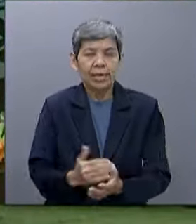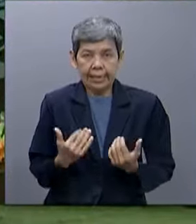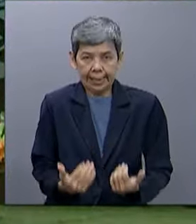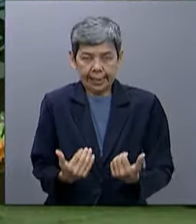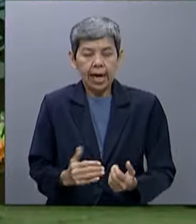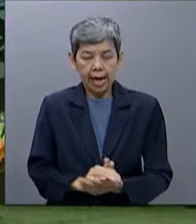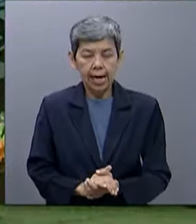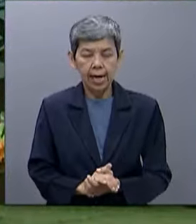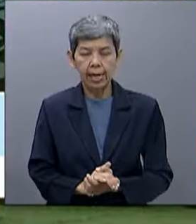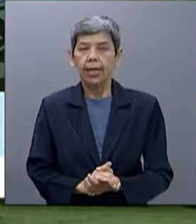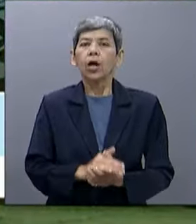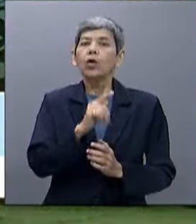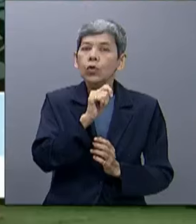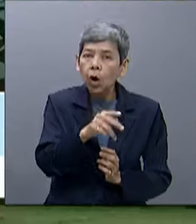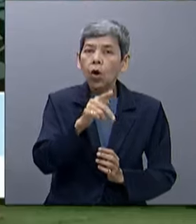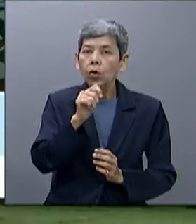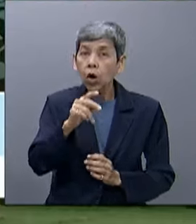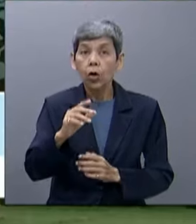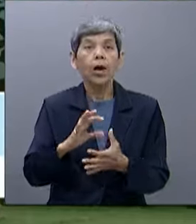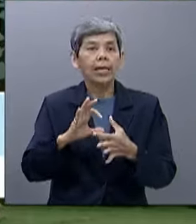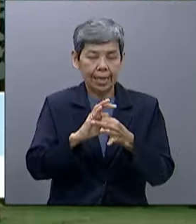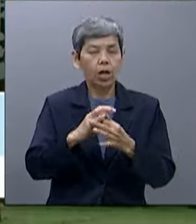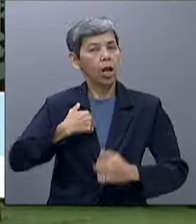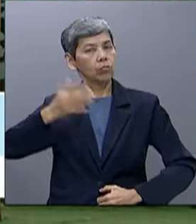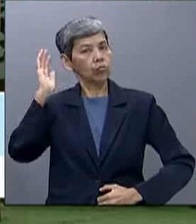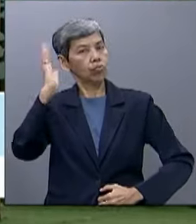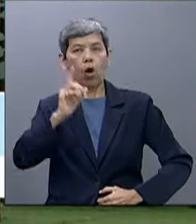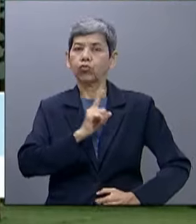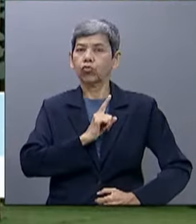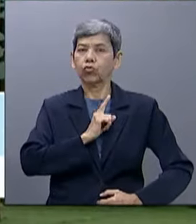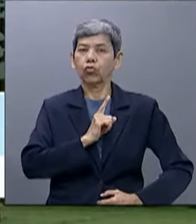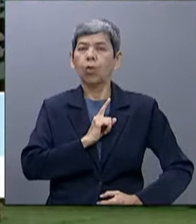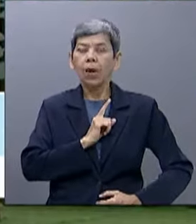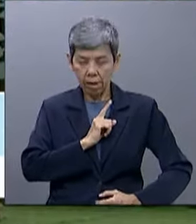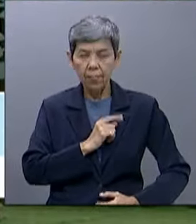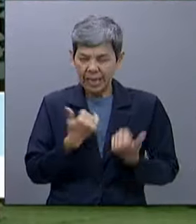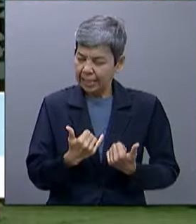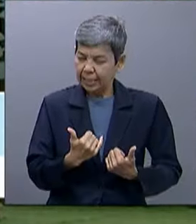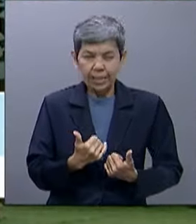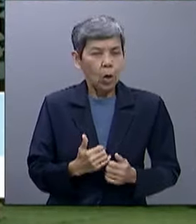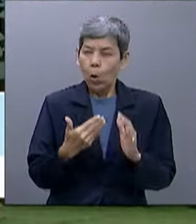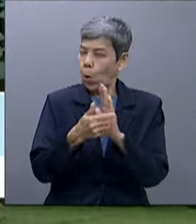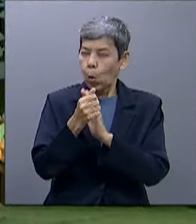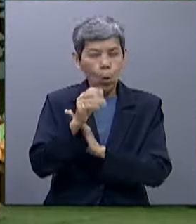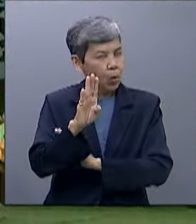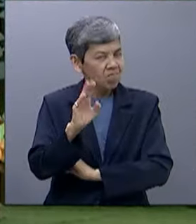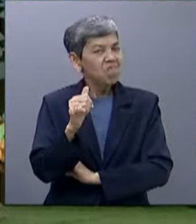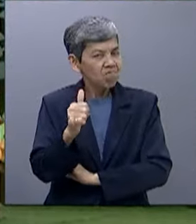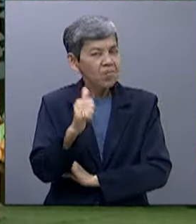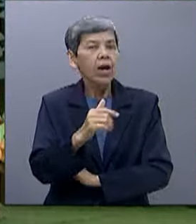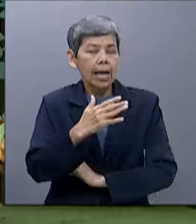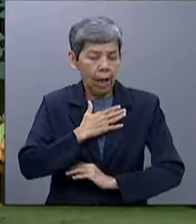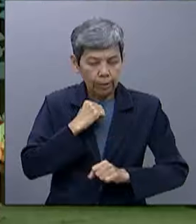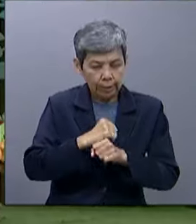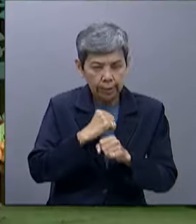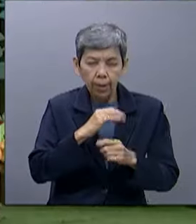ะท่าของทรท.แล้วก็จะเป็นเรื่องของการตลาดนะคะเพราะฉะนั้นช่วงนี้เป็นช่วงที่พีคที่สุดของอุบลราชธานีค่ะทรท.ก็ได้ทำเรื่อง